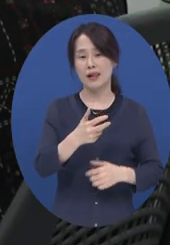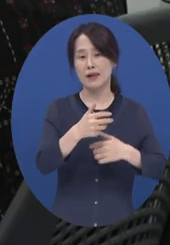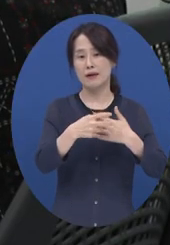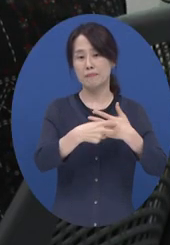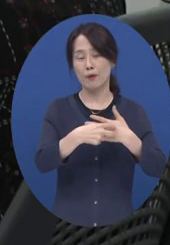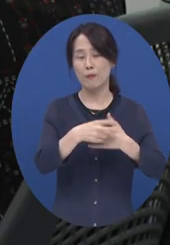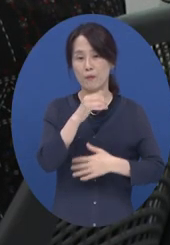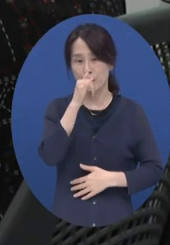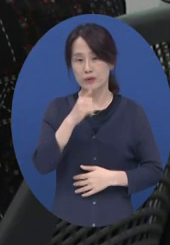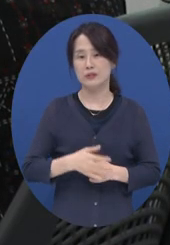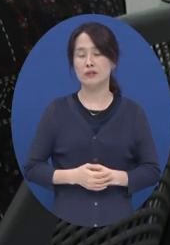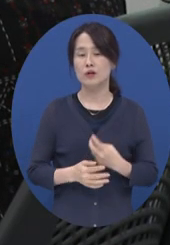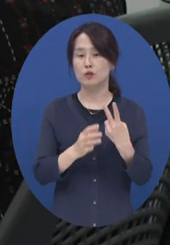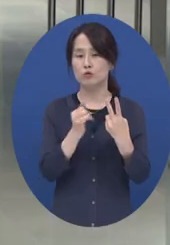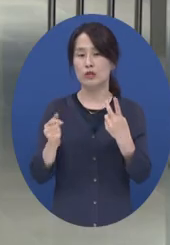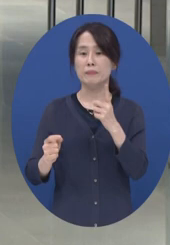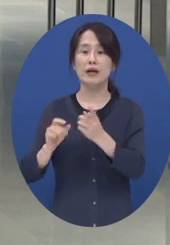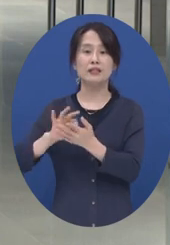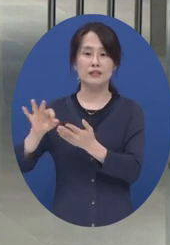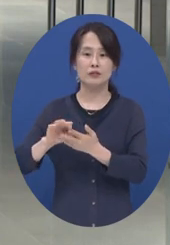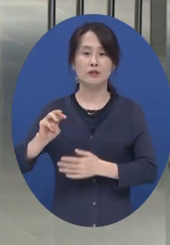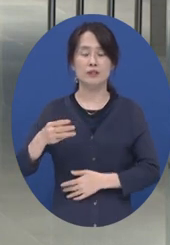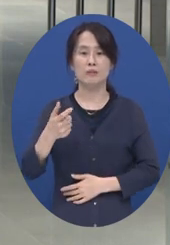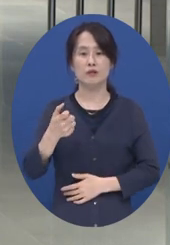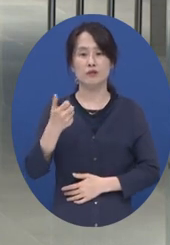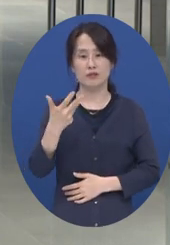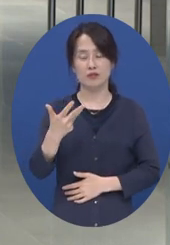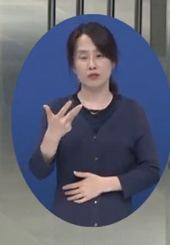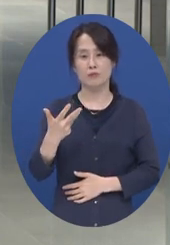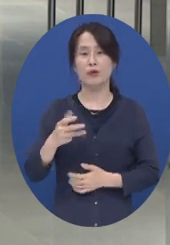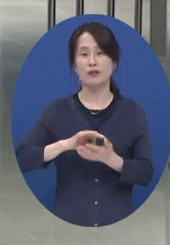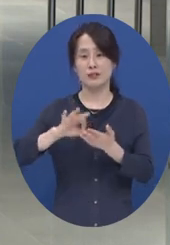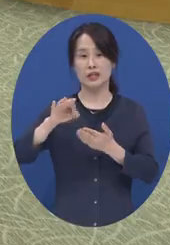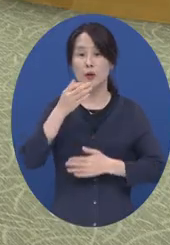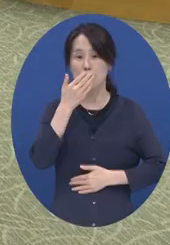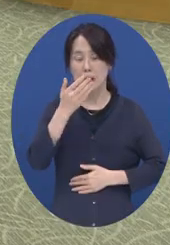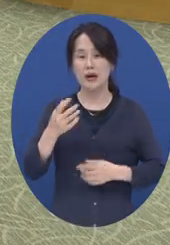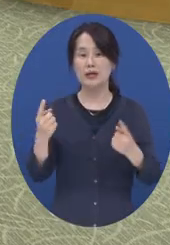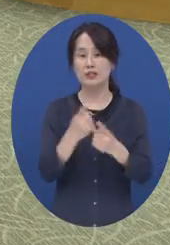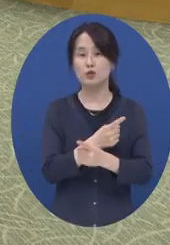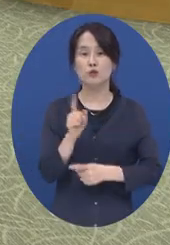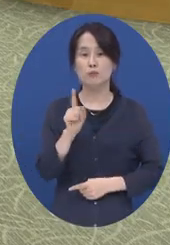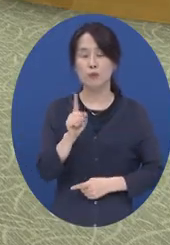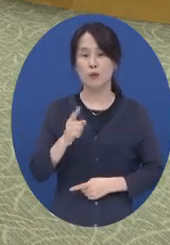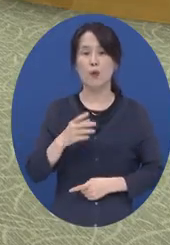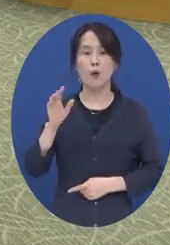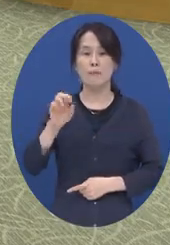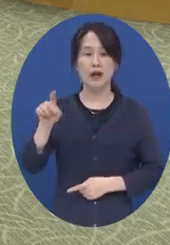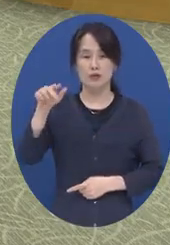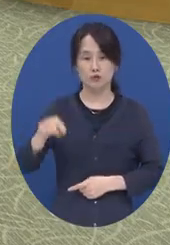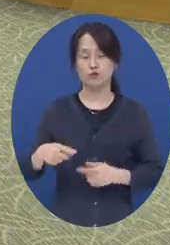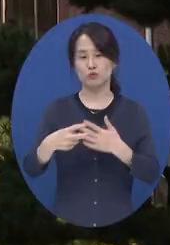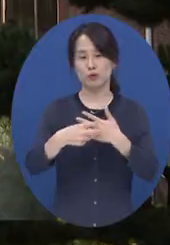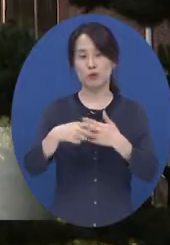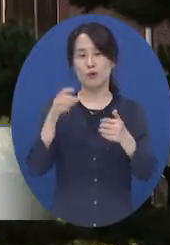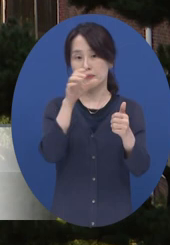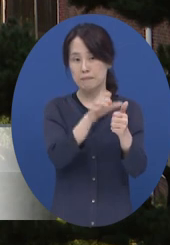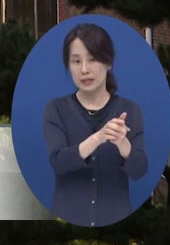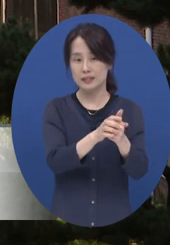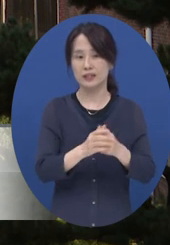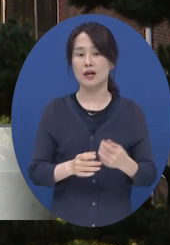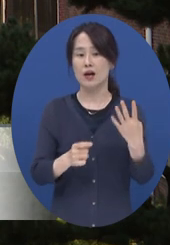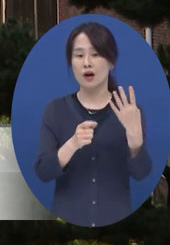때 2인 1실로 따지면 총 3백 16명을 수용할 수 있습니다 치료는 흥미도 우변 아주 병원이 많습니다